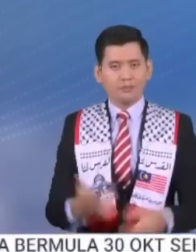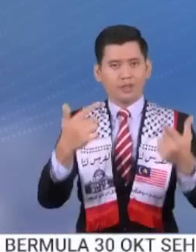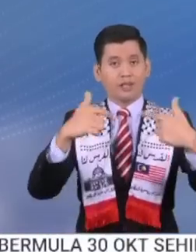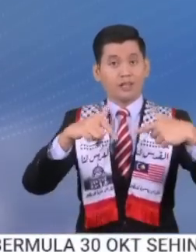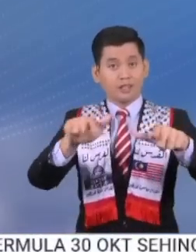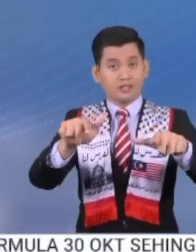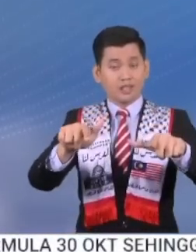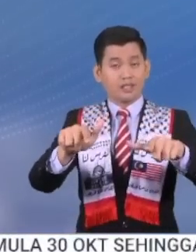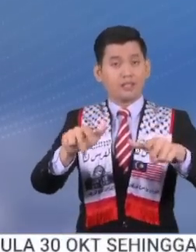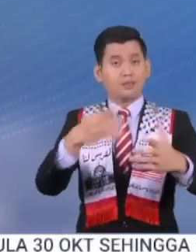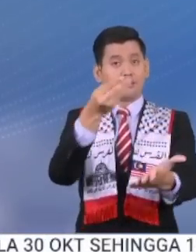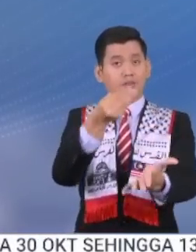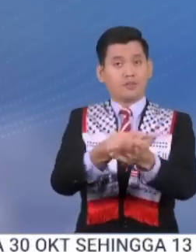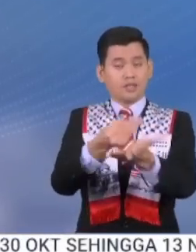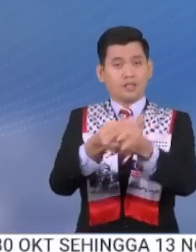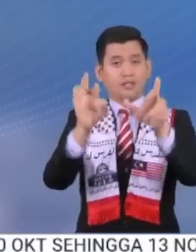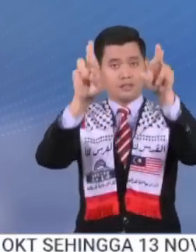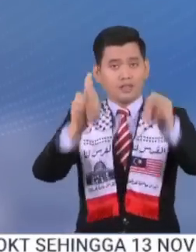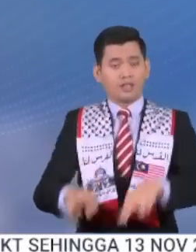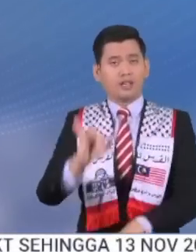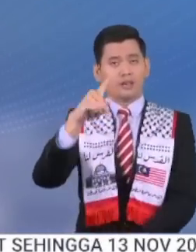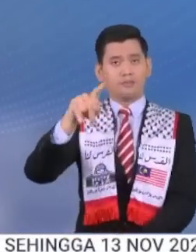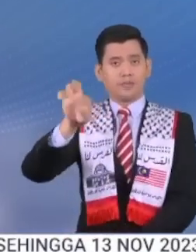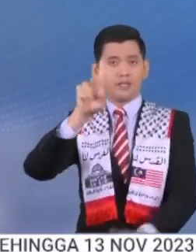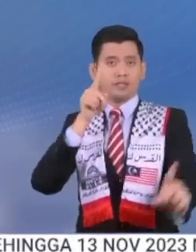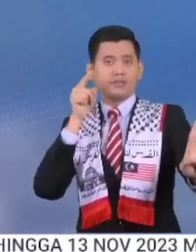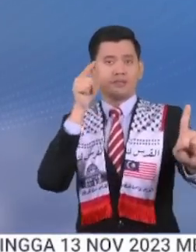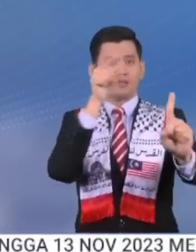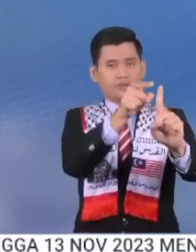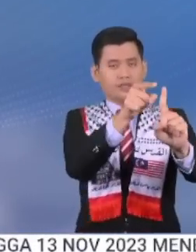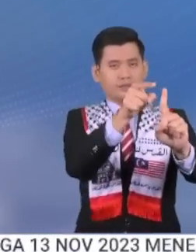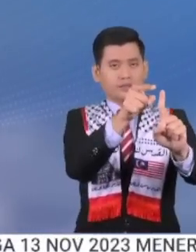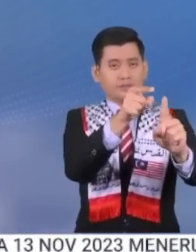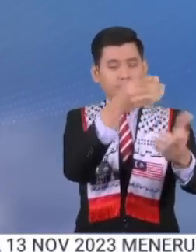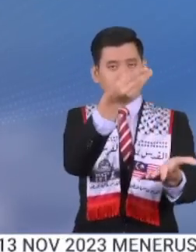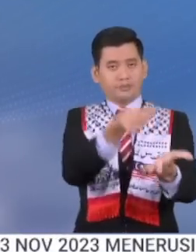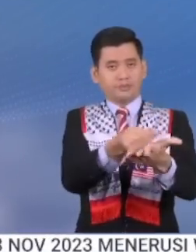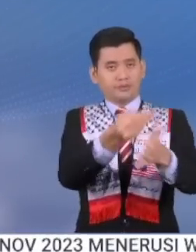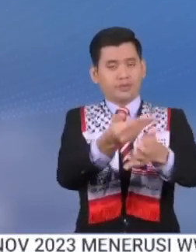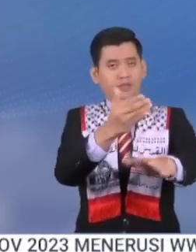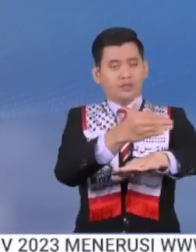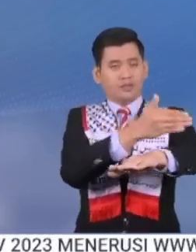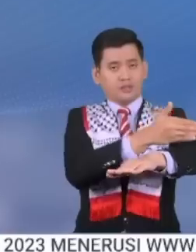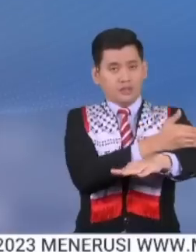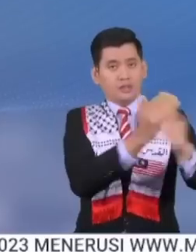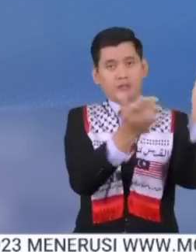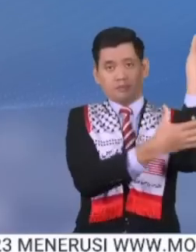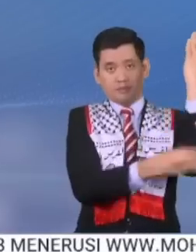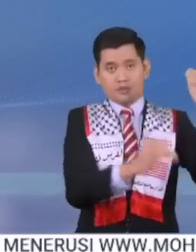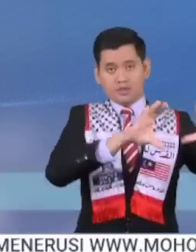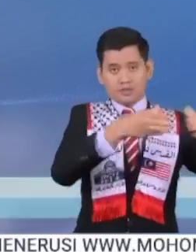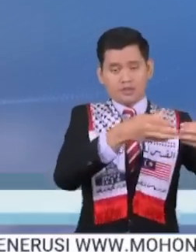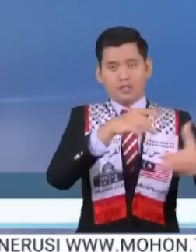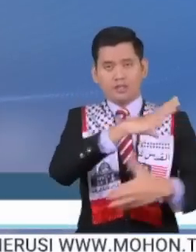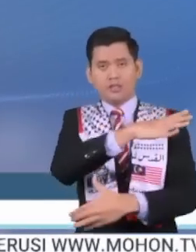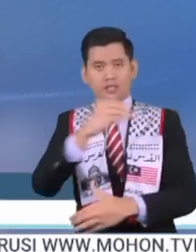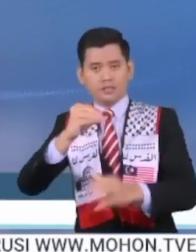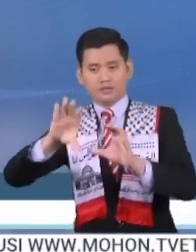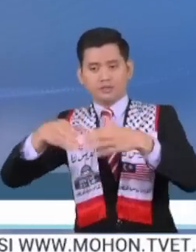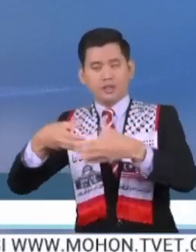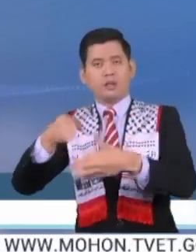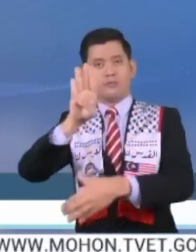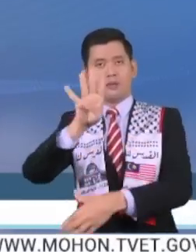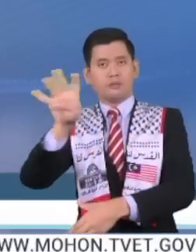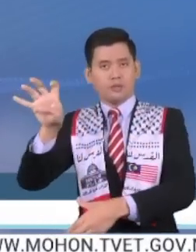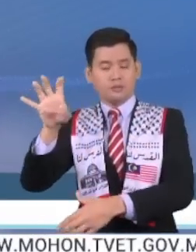Pelaksanaan inisiatif pendapatan rakyat IPR yang menyasarkan pendekatan pendapatan golongan miskin Tegar dan kumpulan B40 telah memberi